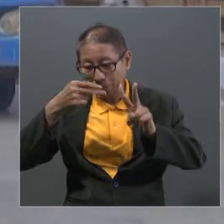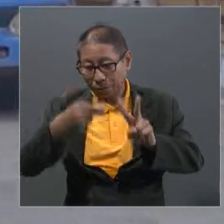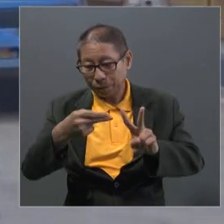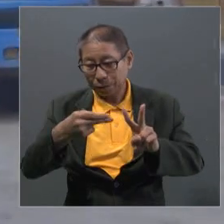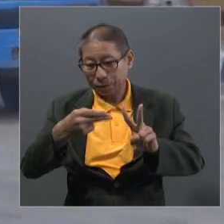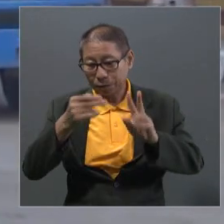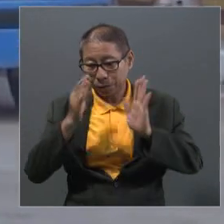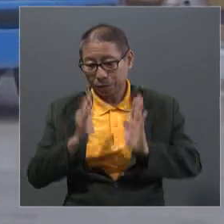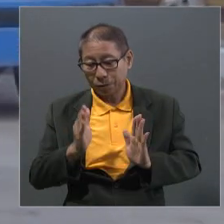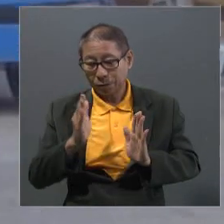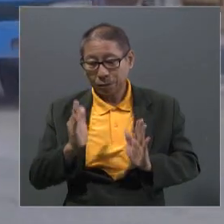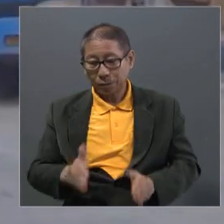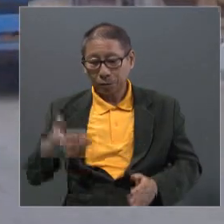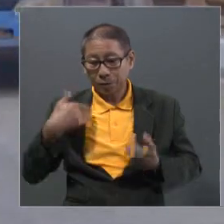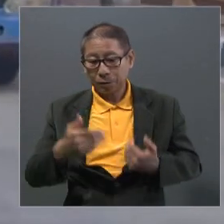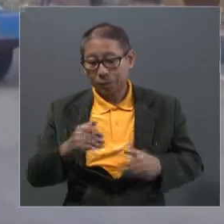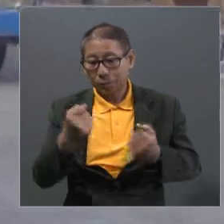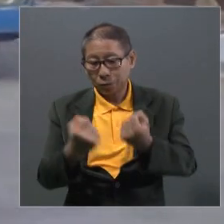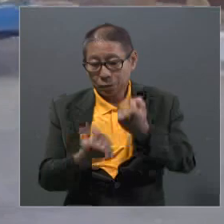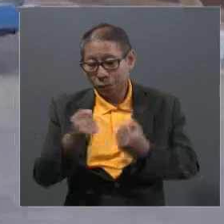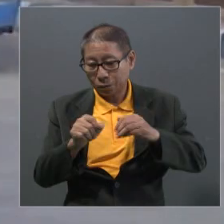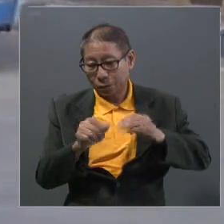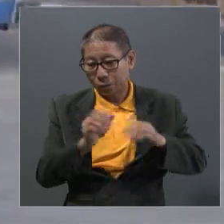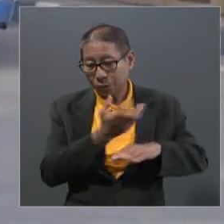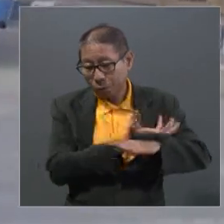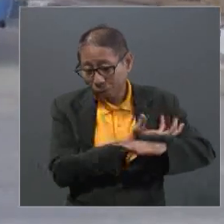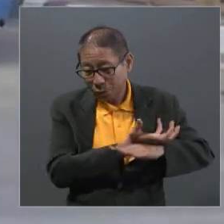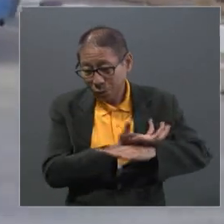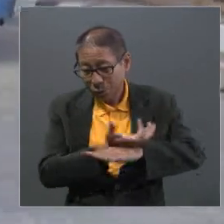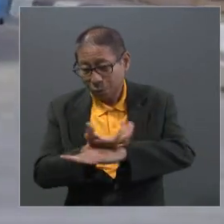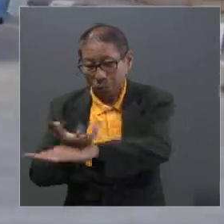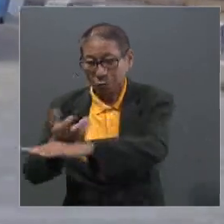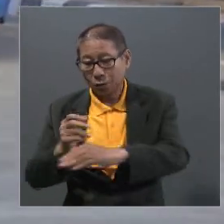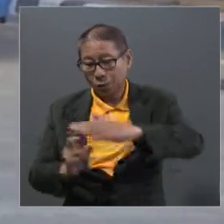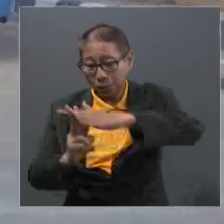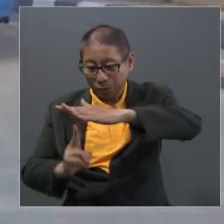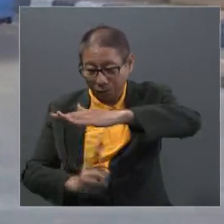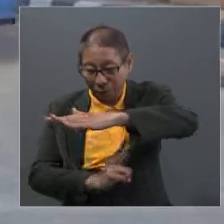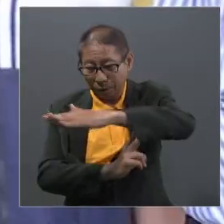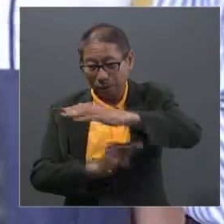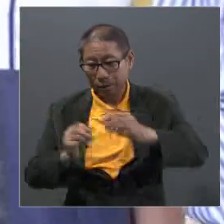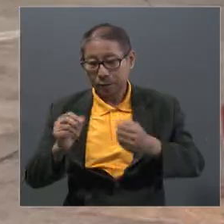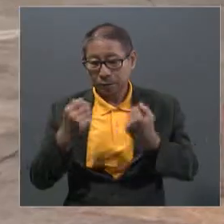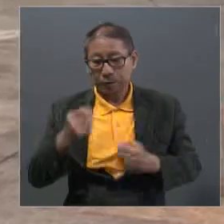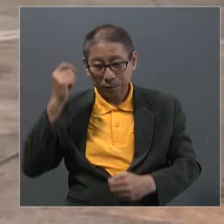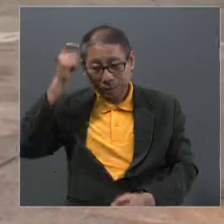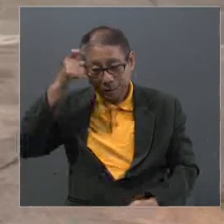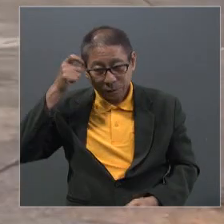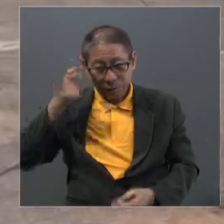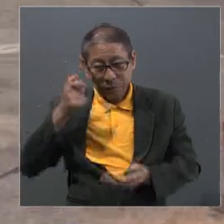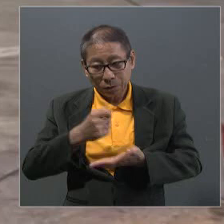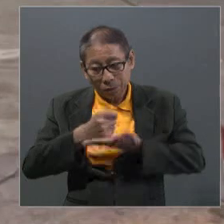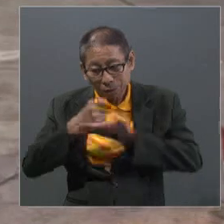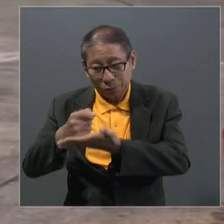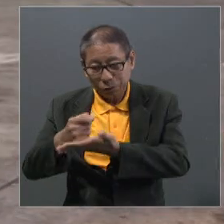ร่วมกันปล่อยขบวนรถ 10คันออกจากด่านศุลกากรแม่สอดข้ามสะพานมิตรภาพไทยเมียนมาร์แห่งที่ 2ครับเพื่อขนสิ่งของที่ช่วยเหลือ